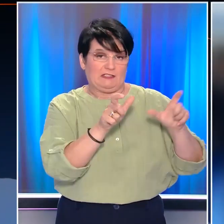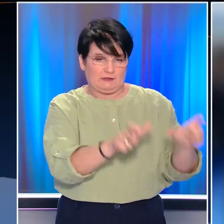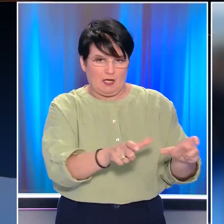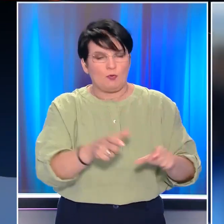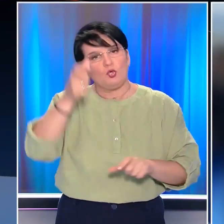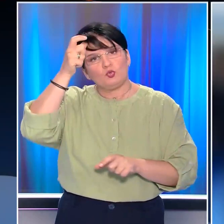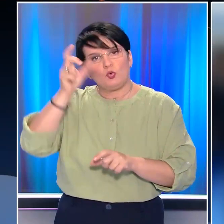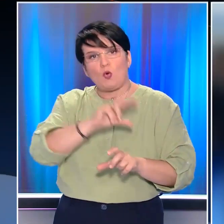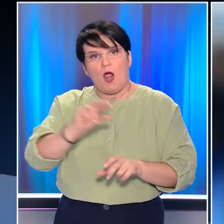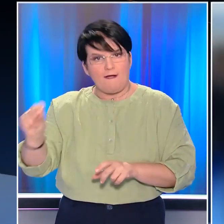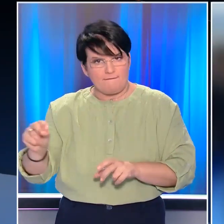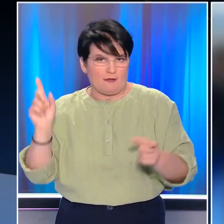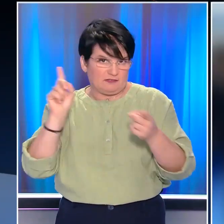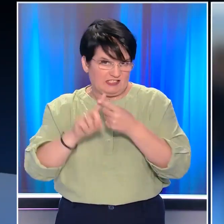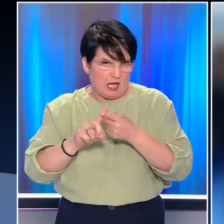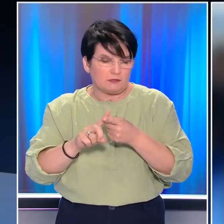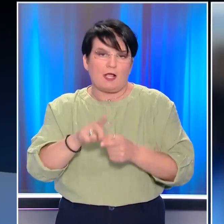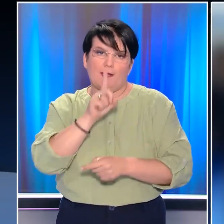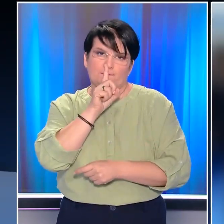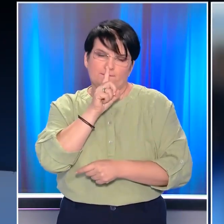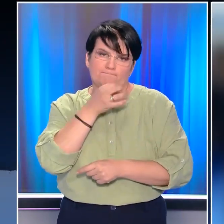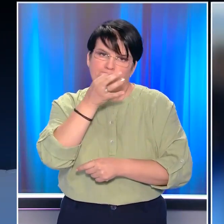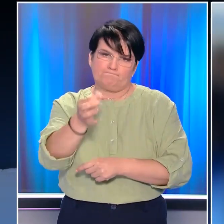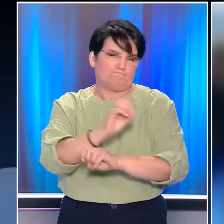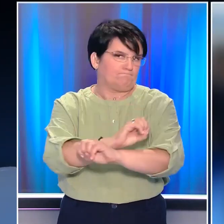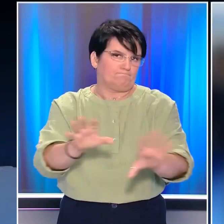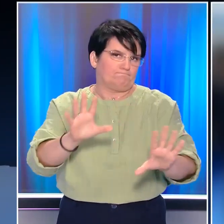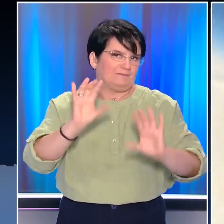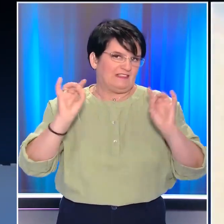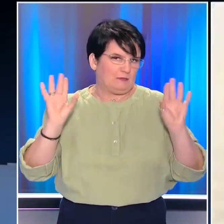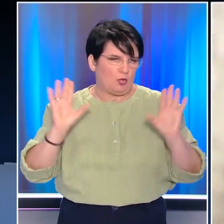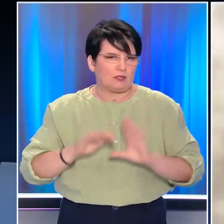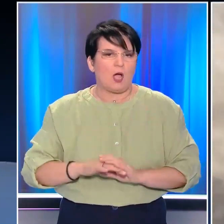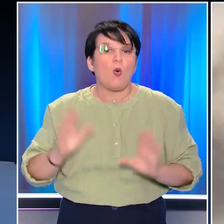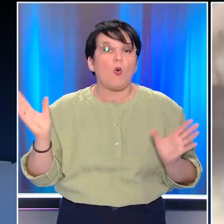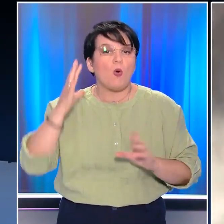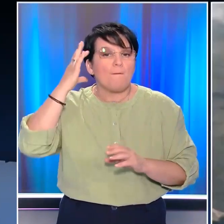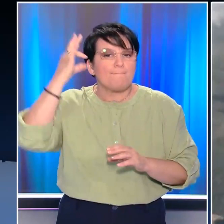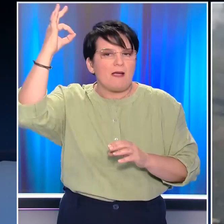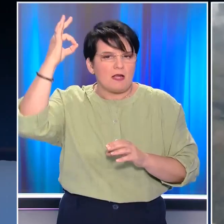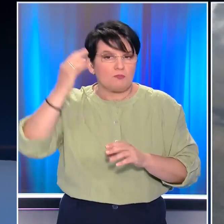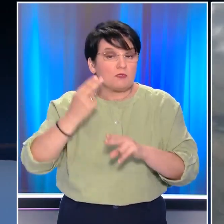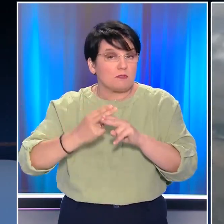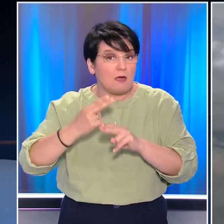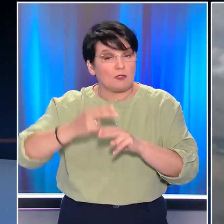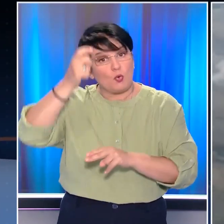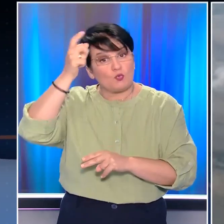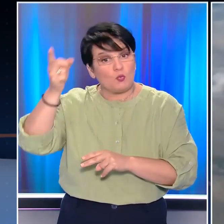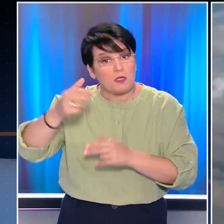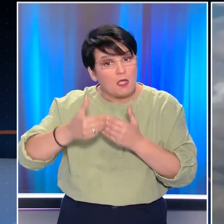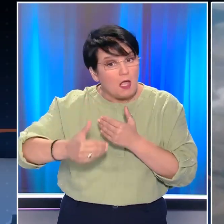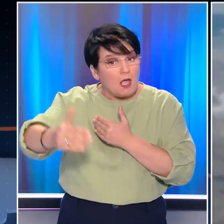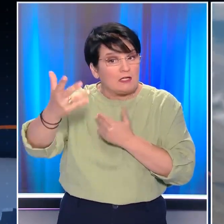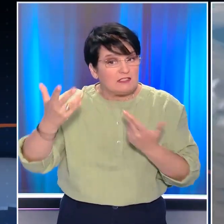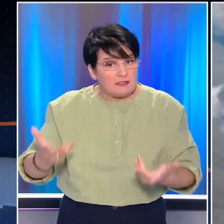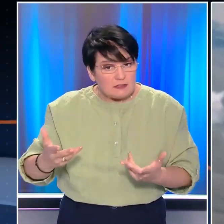με τον Τούρκο ομολογό του Χουλούσι Ακάρ, χωρίς όμως να έχει γίνει γνωστό τι συζητήθηκε. Σε κάθε περίπτωση πάντως, κλειδί για τη στάση της Άγκυρας στο επόμενο